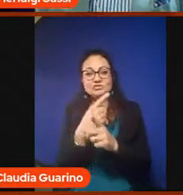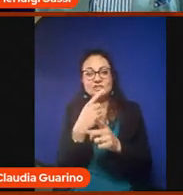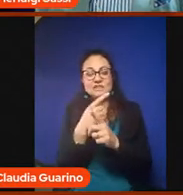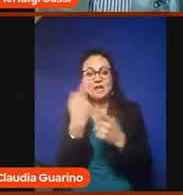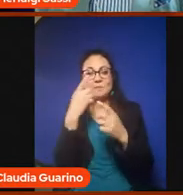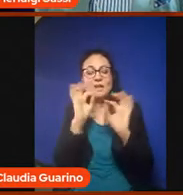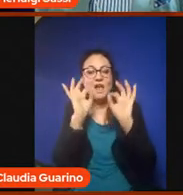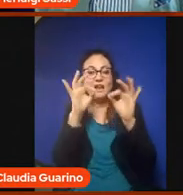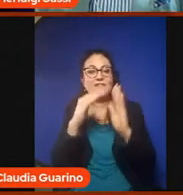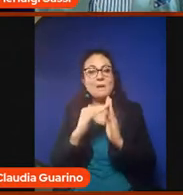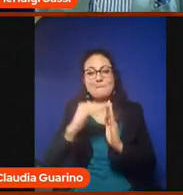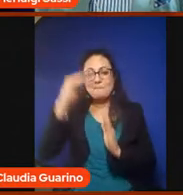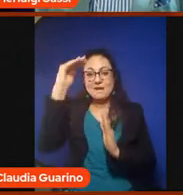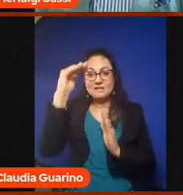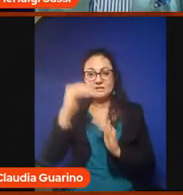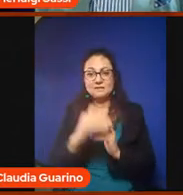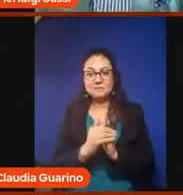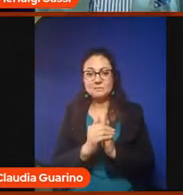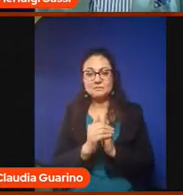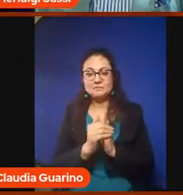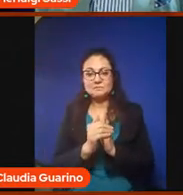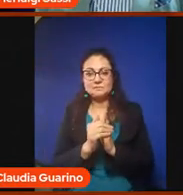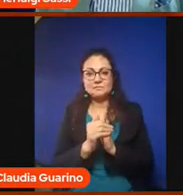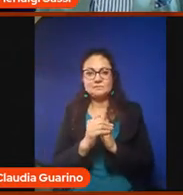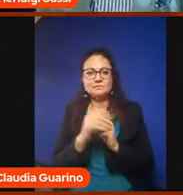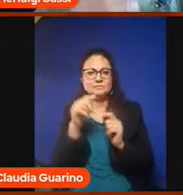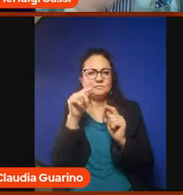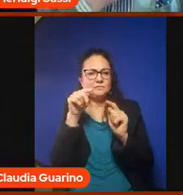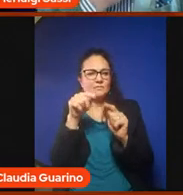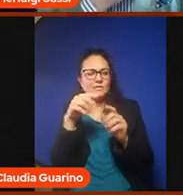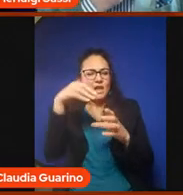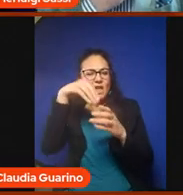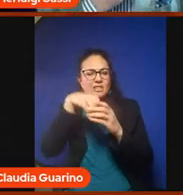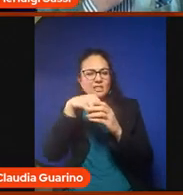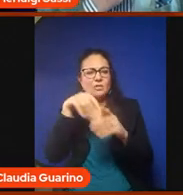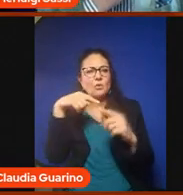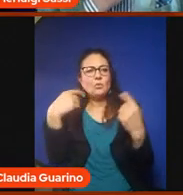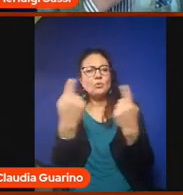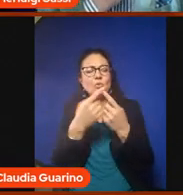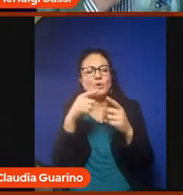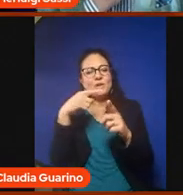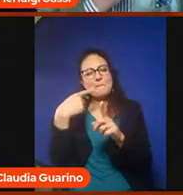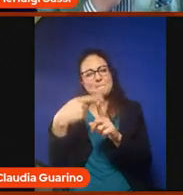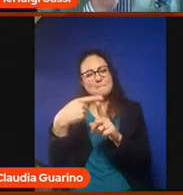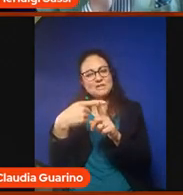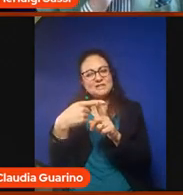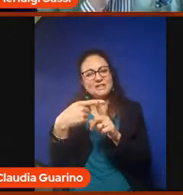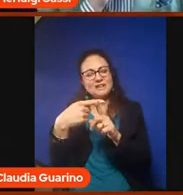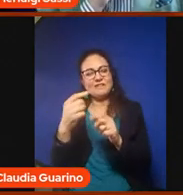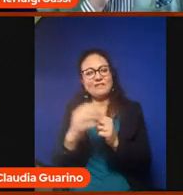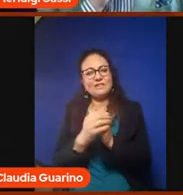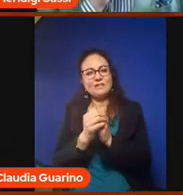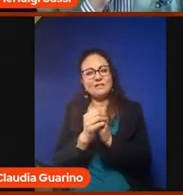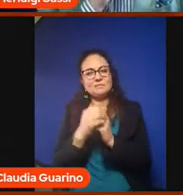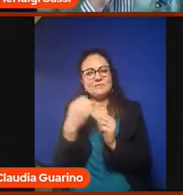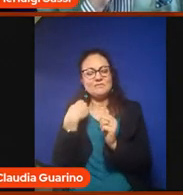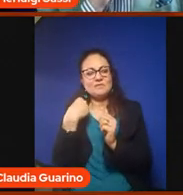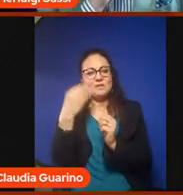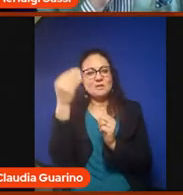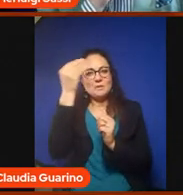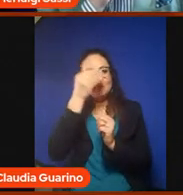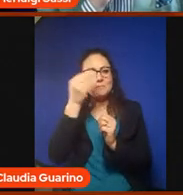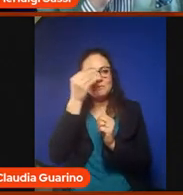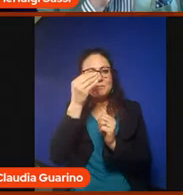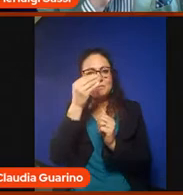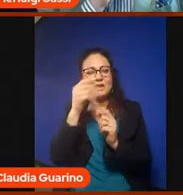produttività. Tuttavia, detto questa positività, mi permetto forse di rimettere i piedi